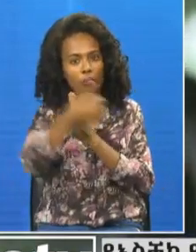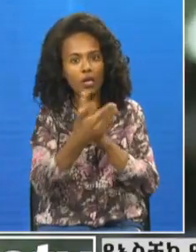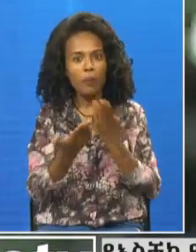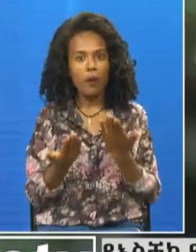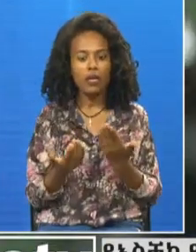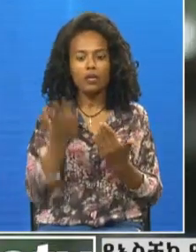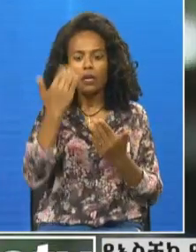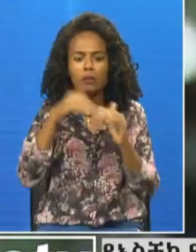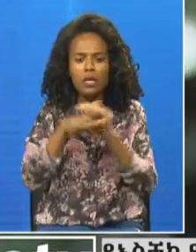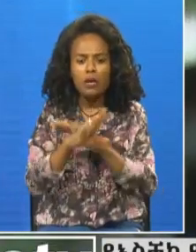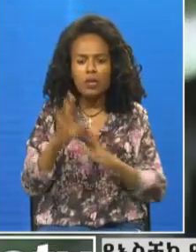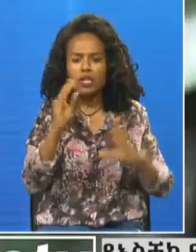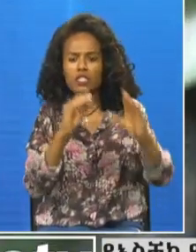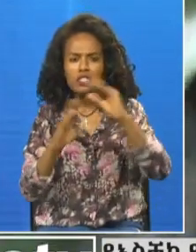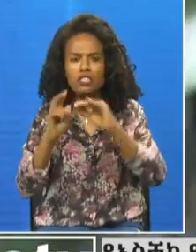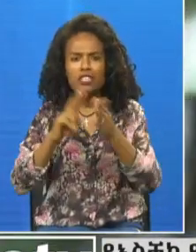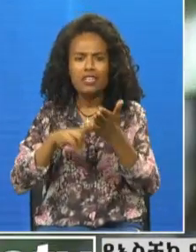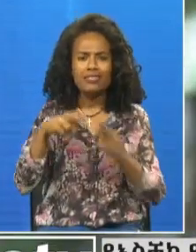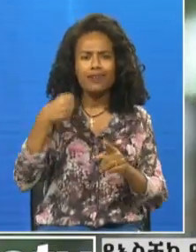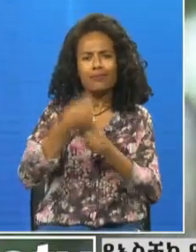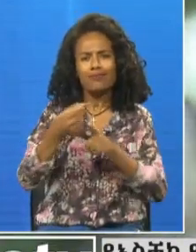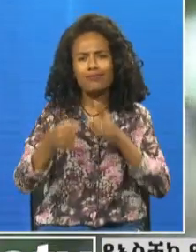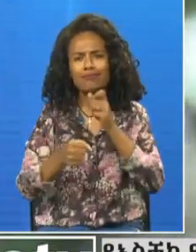ጥንቃቄን እንዲያደርግ መክራለሁ። ይሄን ነው መክረው ለሰው።